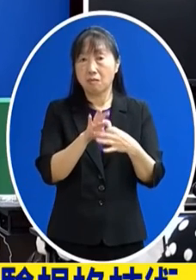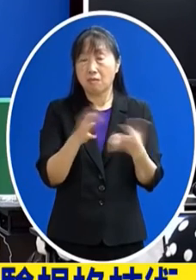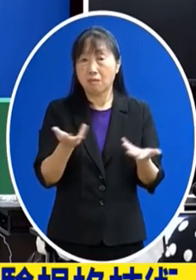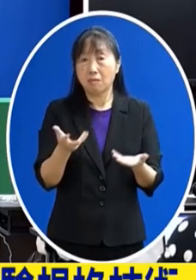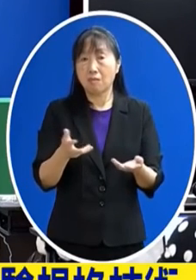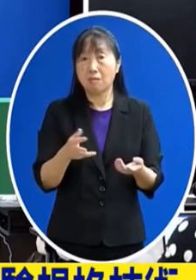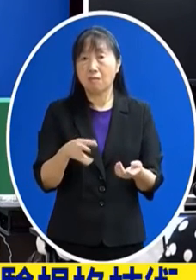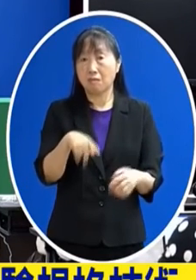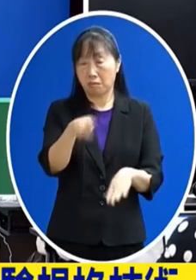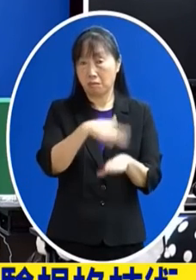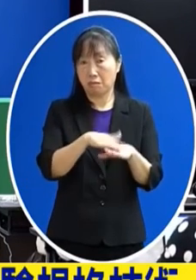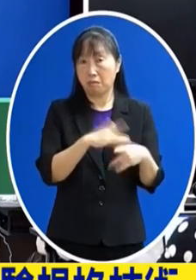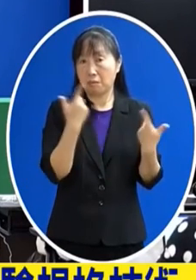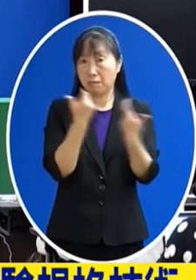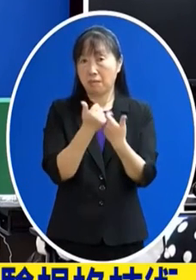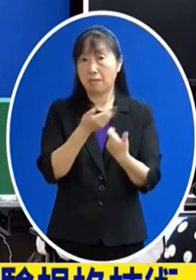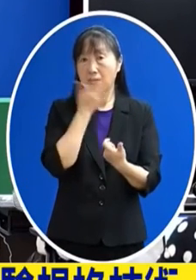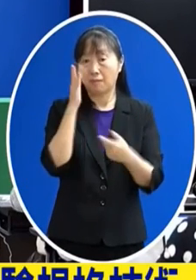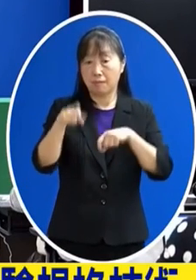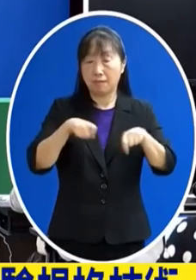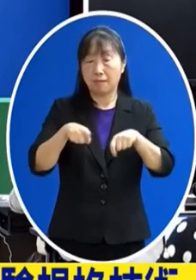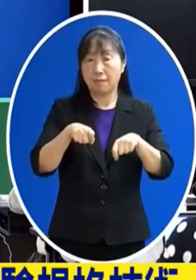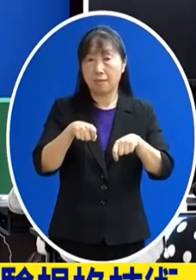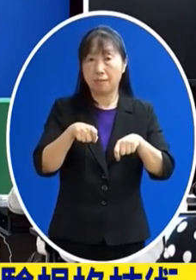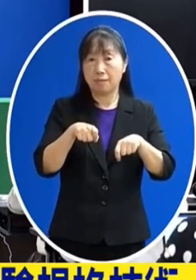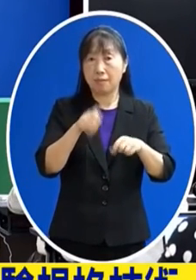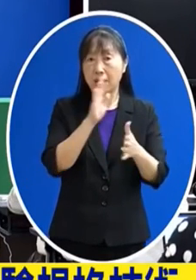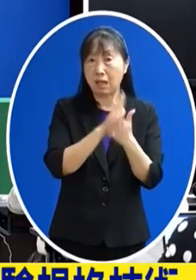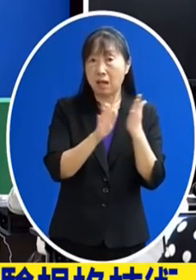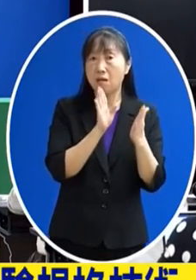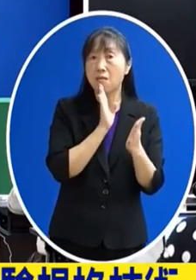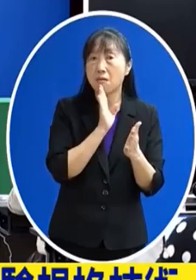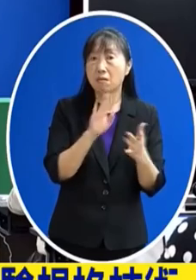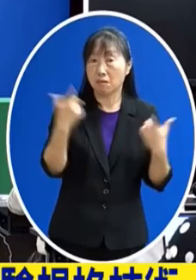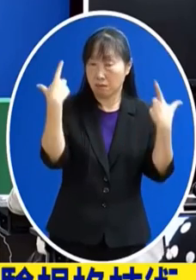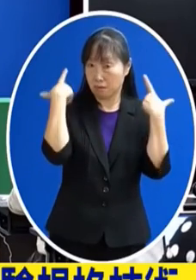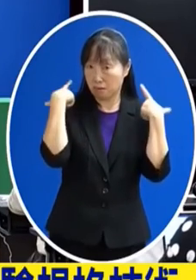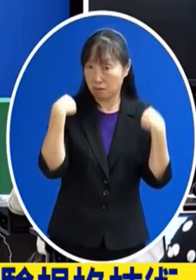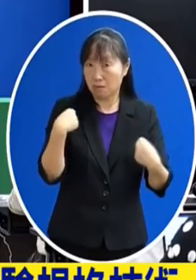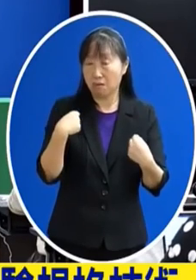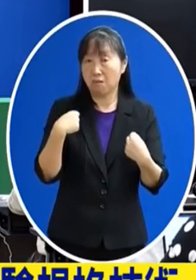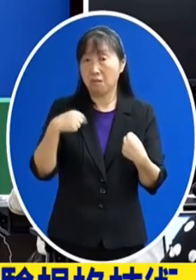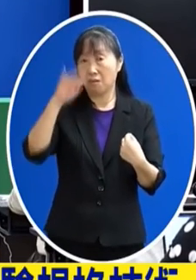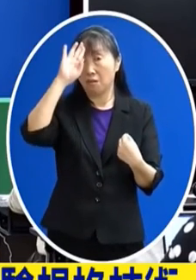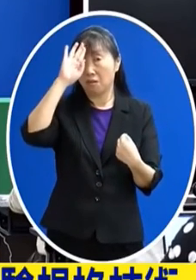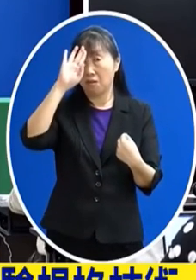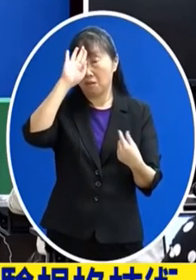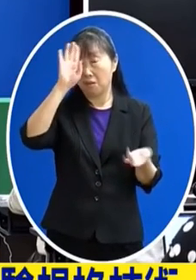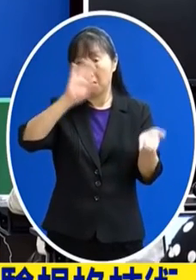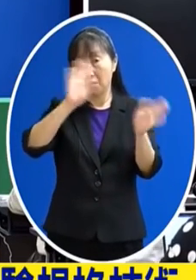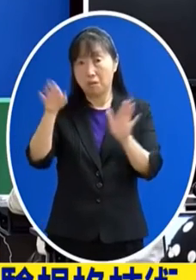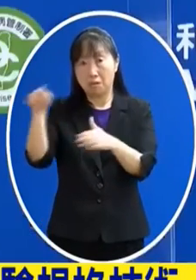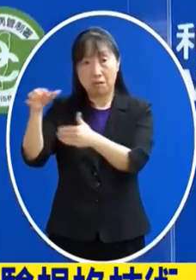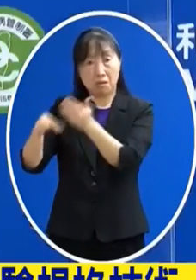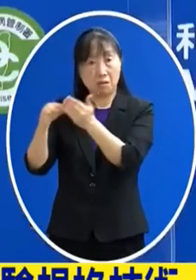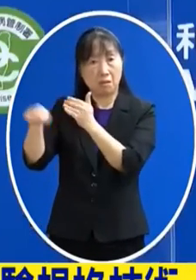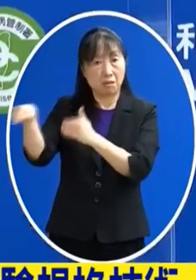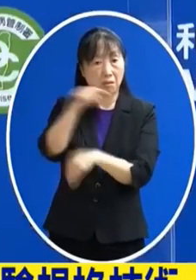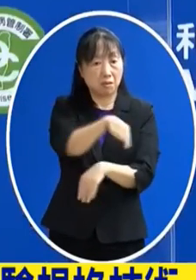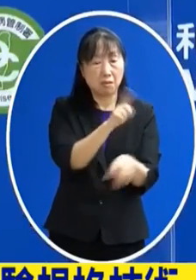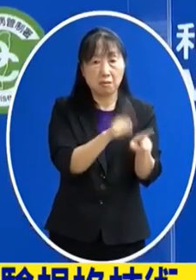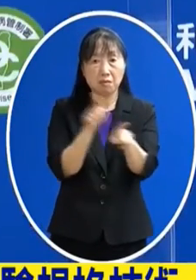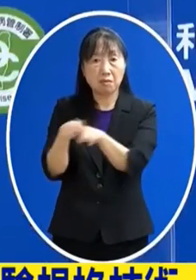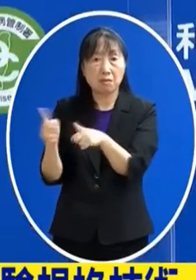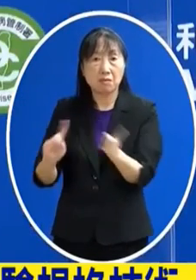循着泡泡的模式，还是会按照原本既有的检疫模式来做？ 对，大概就是